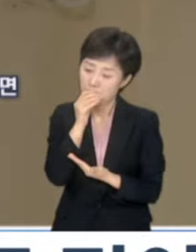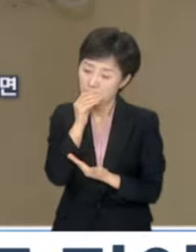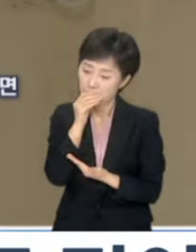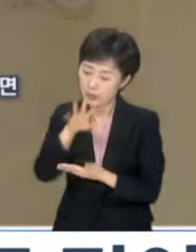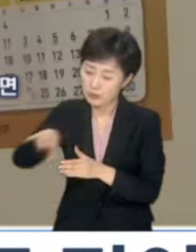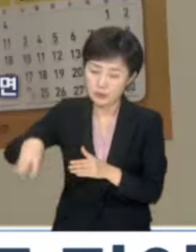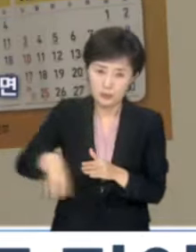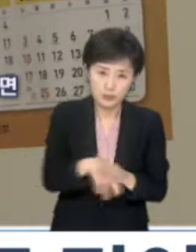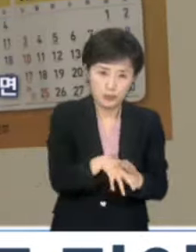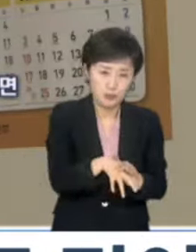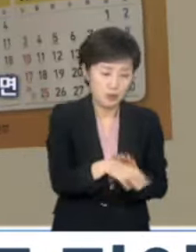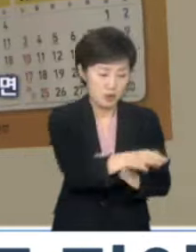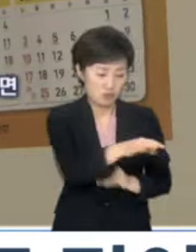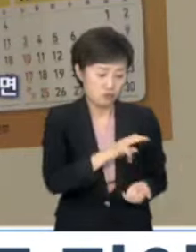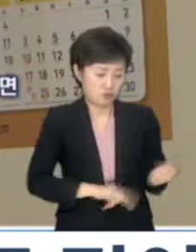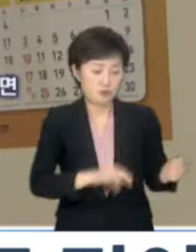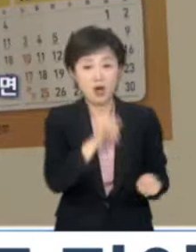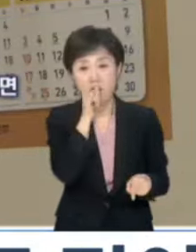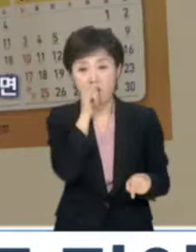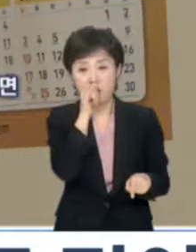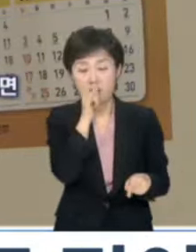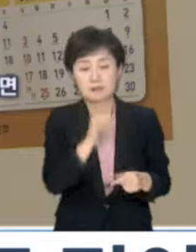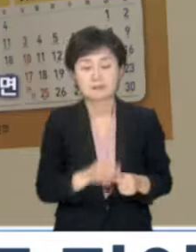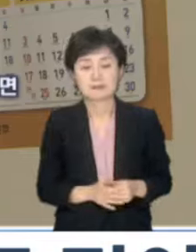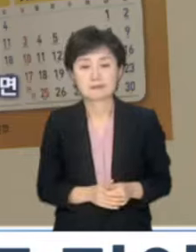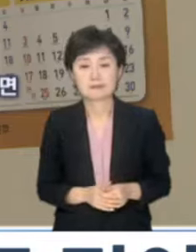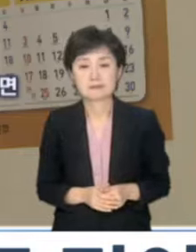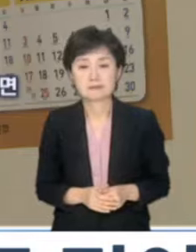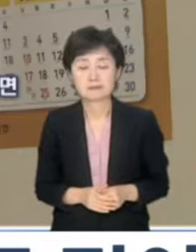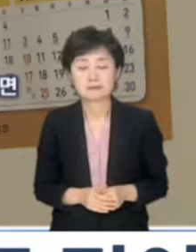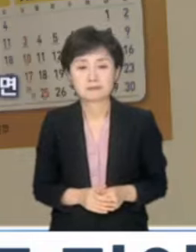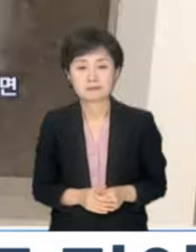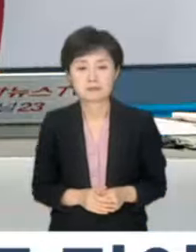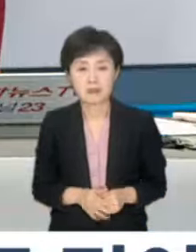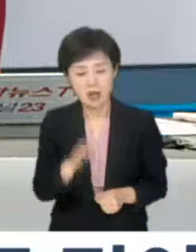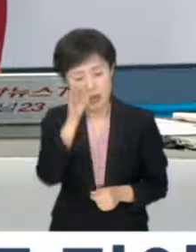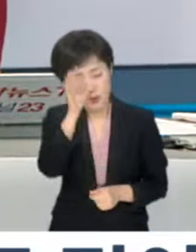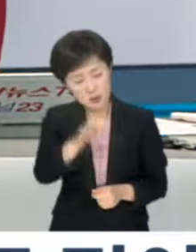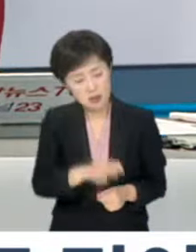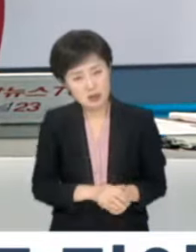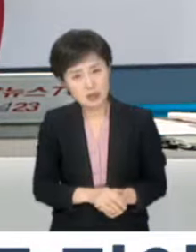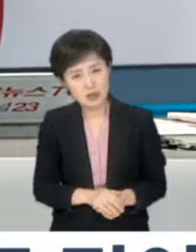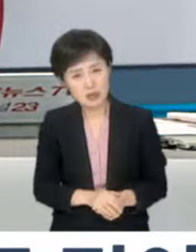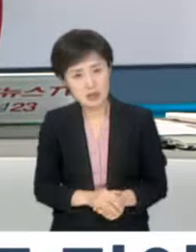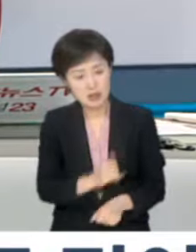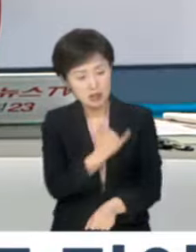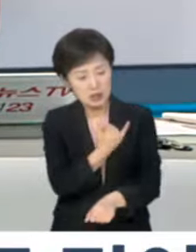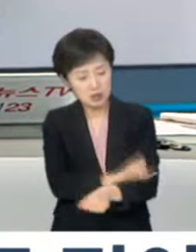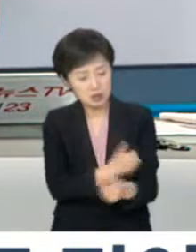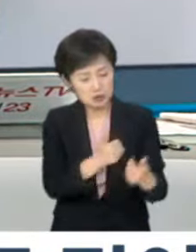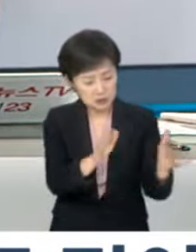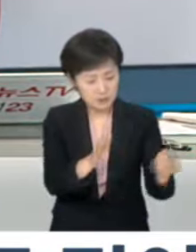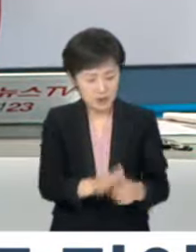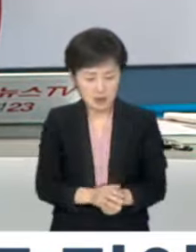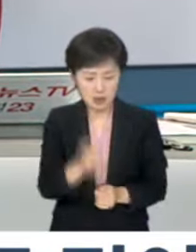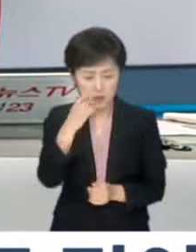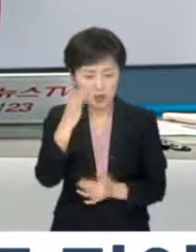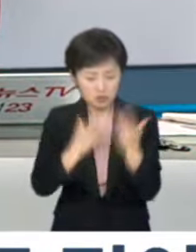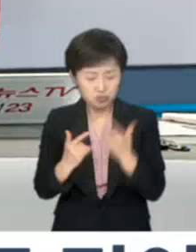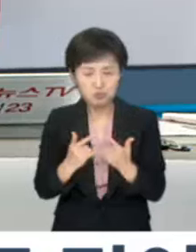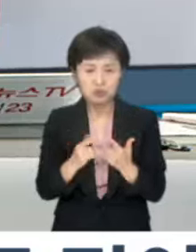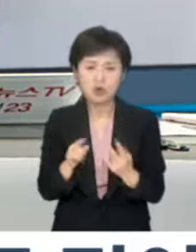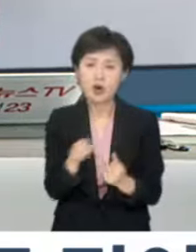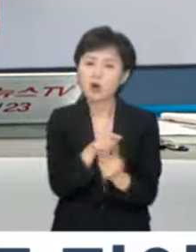빼돌려서 유통시키는 그런 일도 발생하고 있습니다. 그렇군요. 이게 사실 인권침해, 엄중관리 사이에서 혼란이 빚기도 한다고 하던데 네. 처벌이